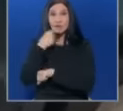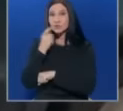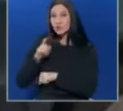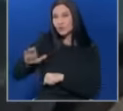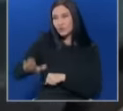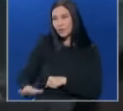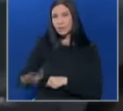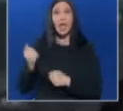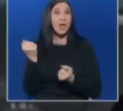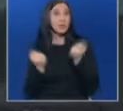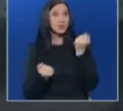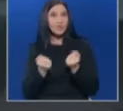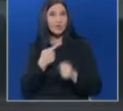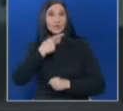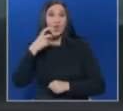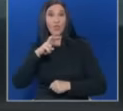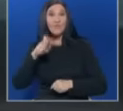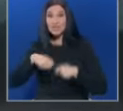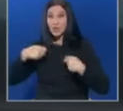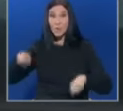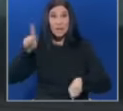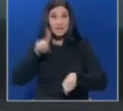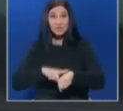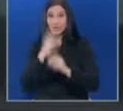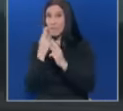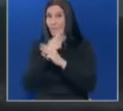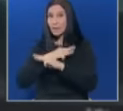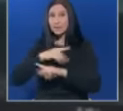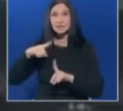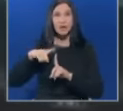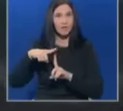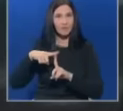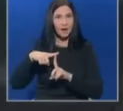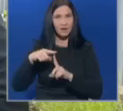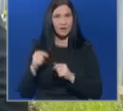12-годишно дете кара кола с 120 км в час по магистрала Тракия.